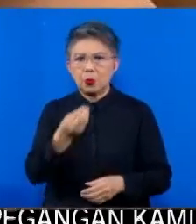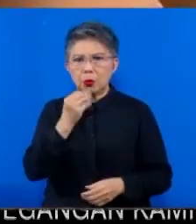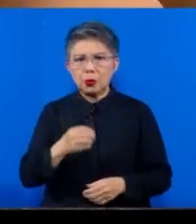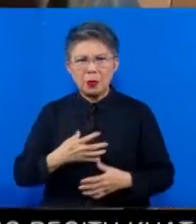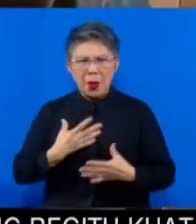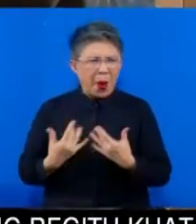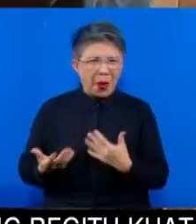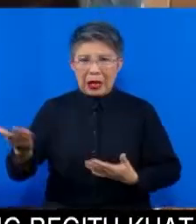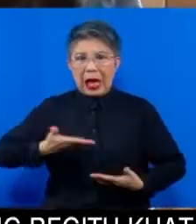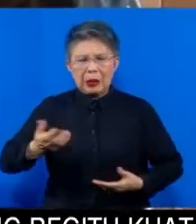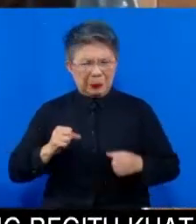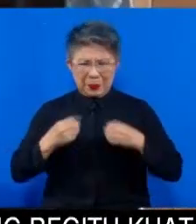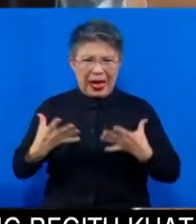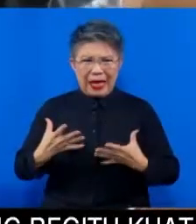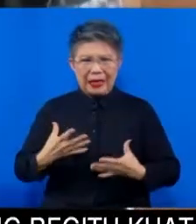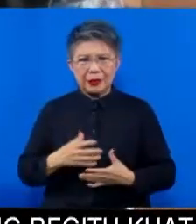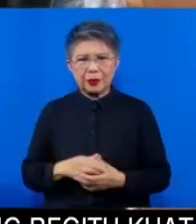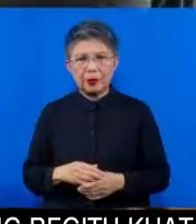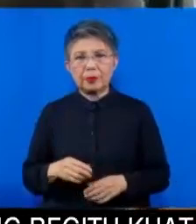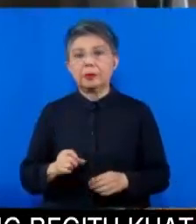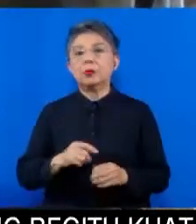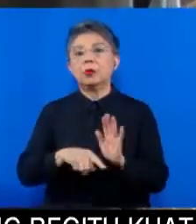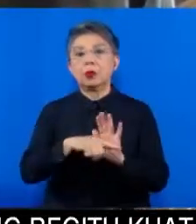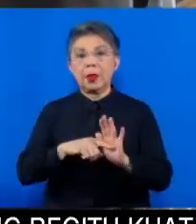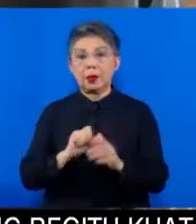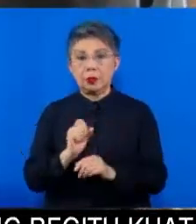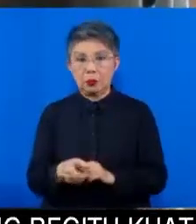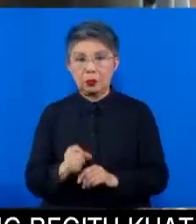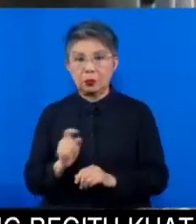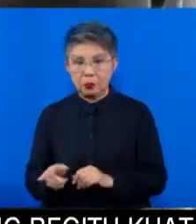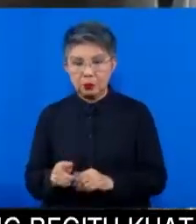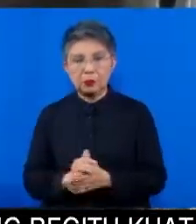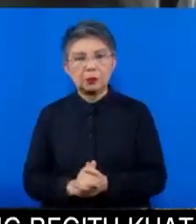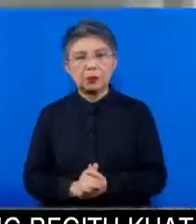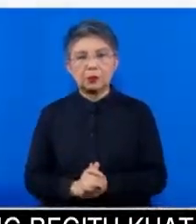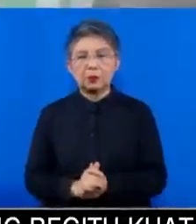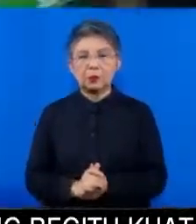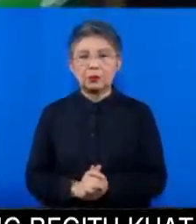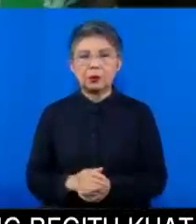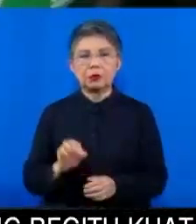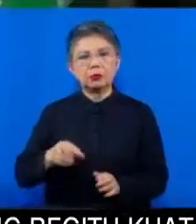menjerit. Mereka terpaksa harus mengurangi pembelian untuk menutupi kebutuhan lainnya.